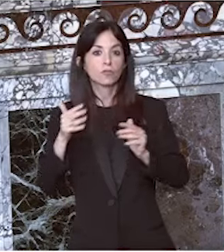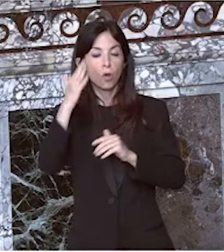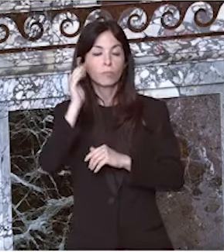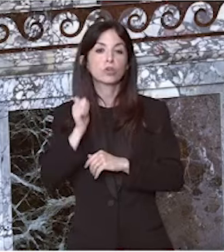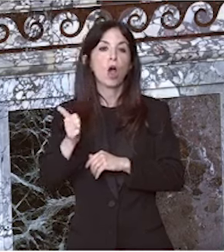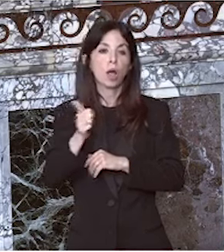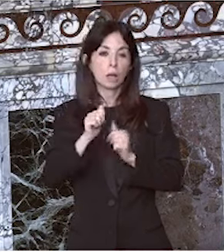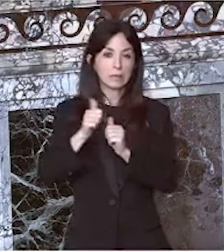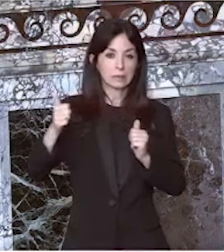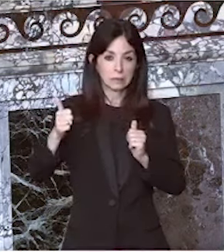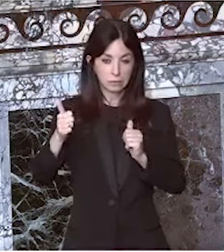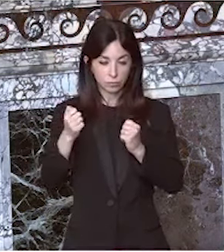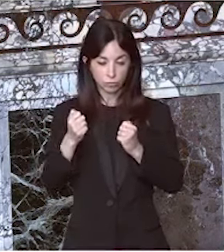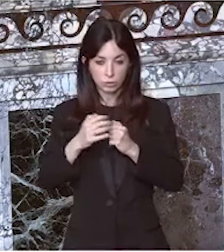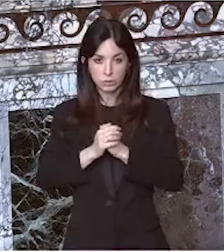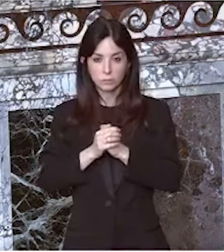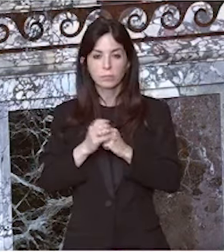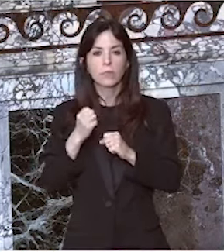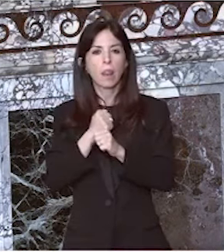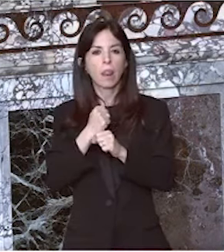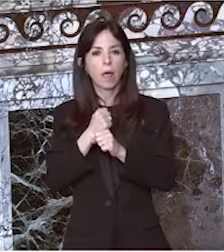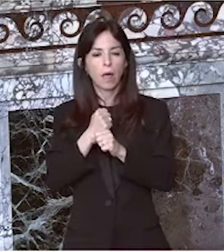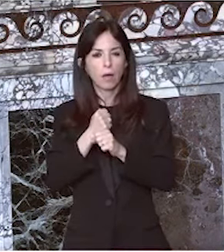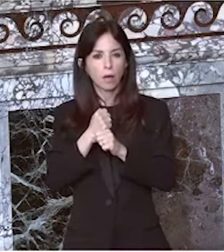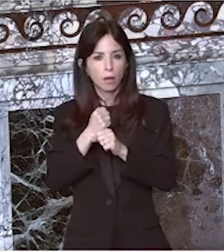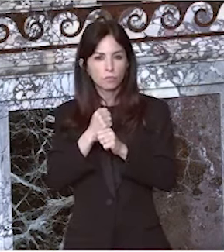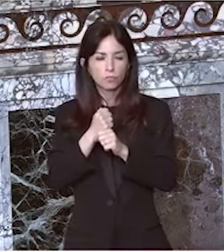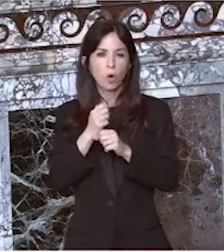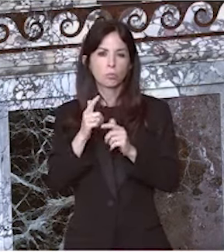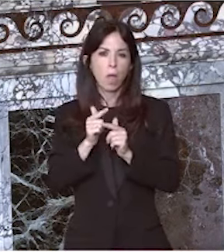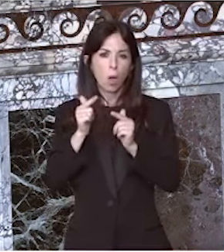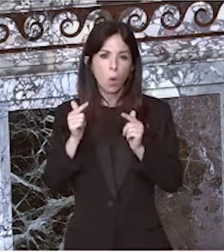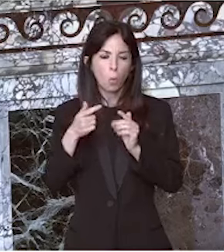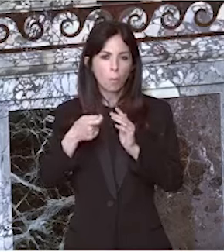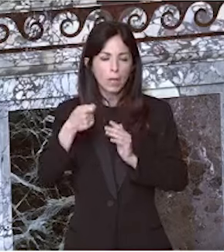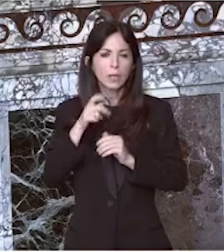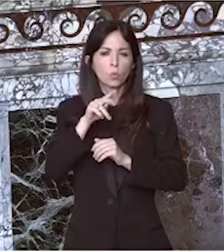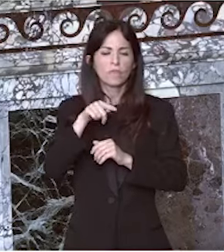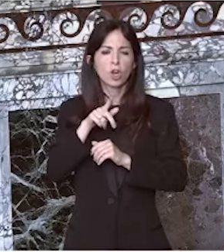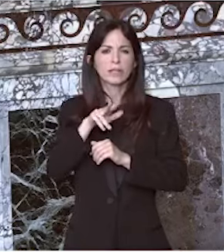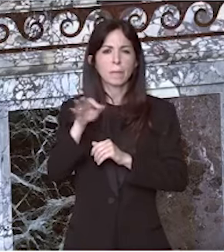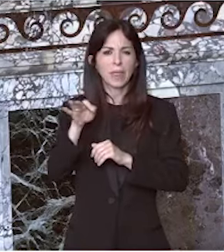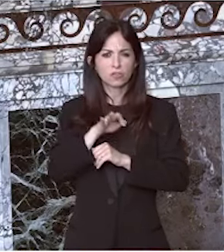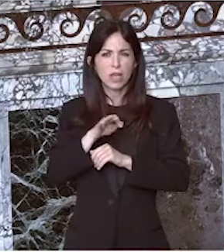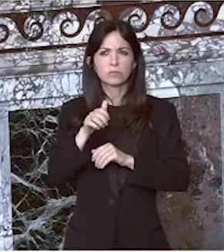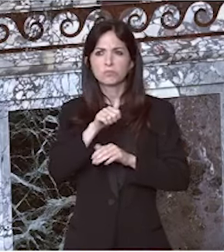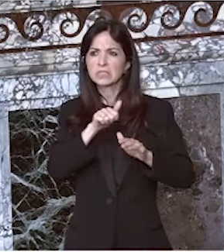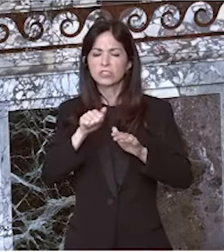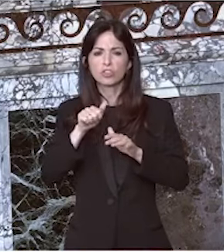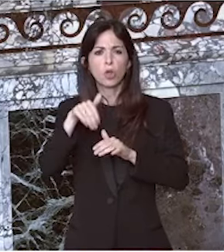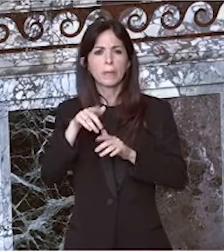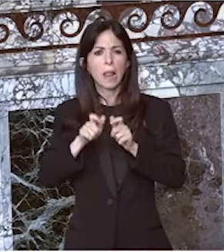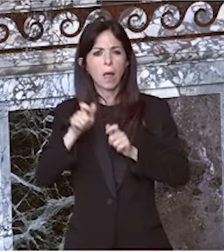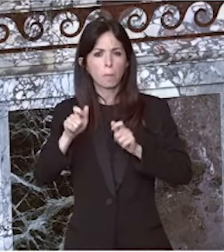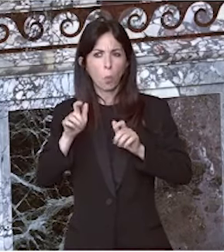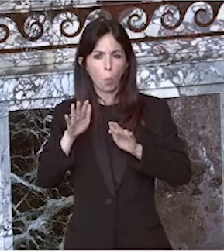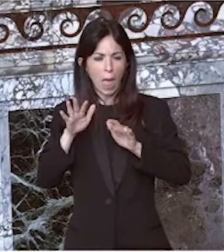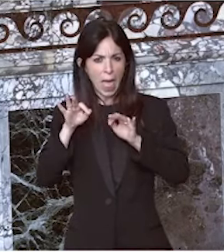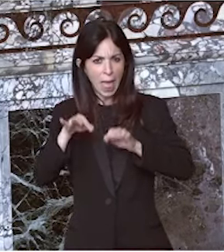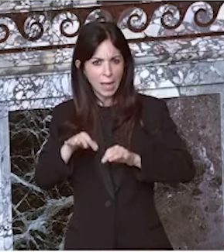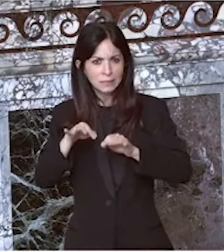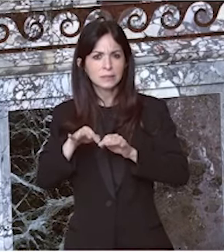capite. L'occupazione è aumentata del 2,3%, quasi 600.000 persone, trainata dalla componente a